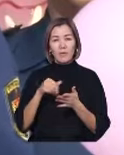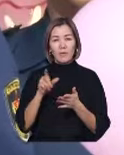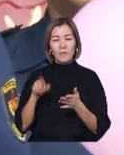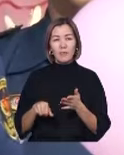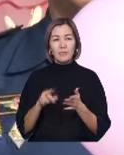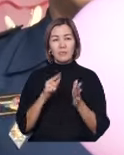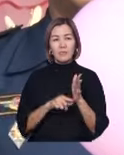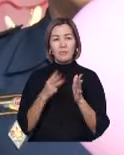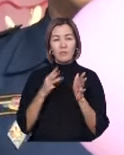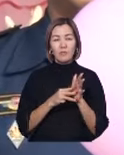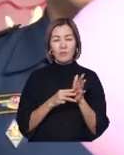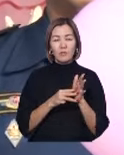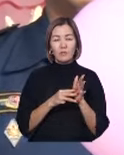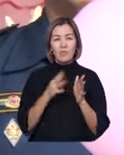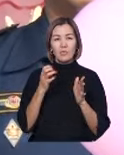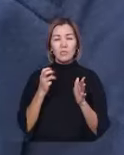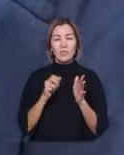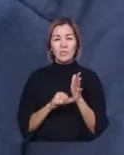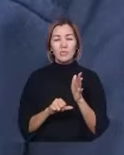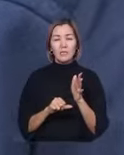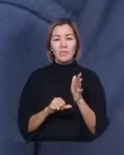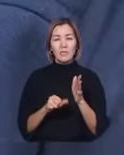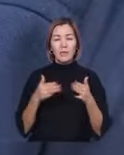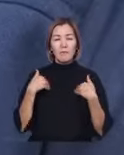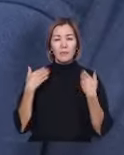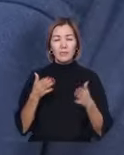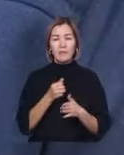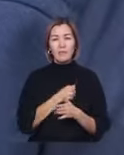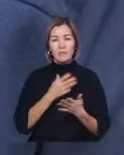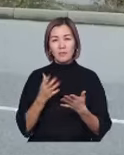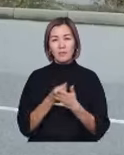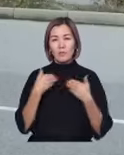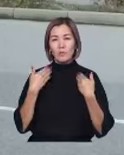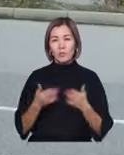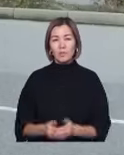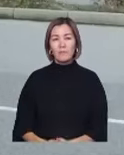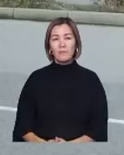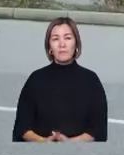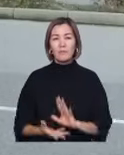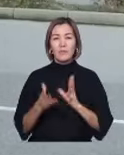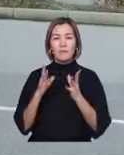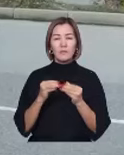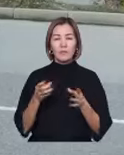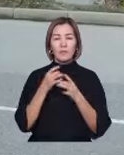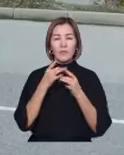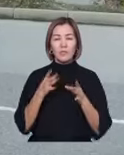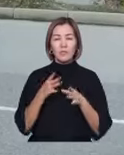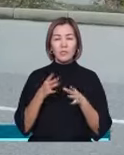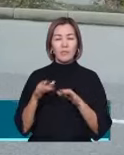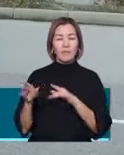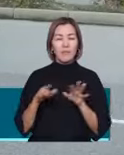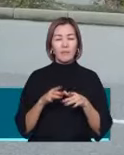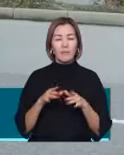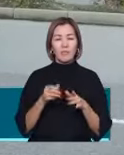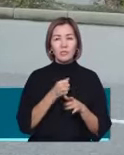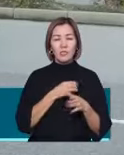части 78-460 поздравил солдат и пожелал им удачи. Сегодня у нас прошло праздничное событие в